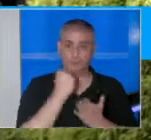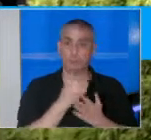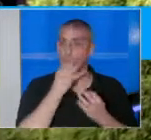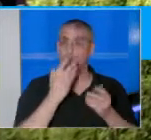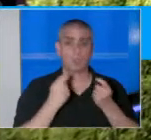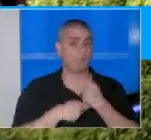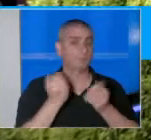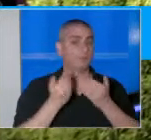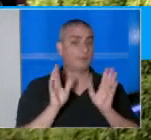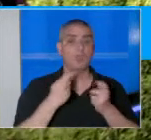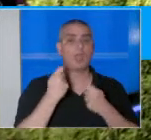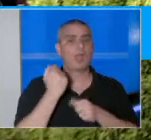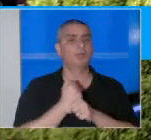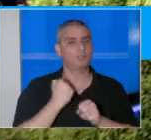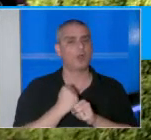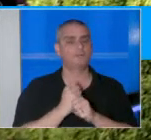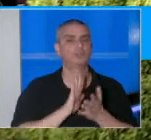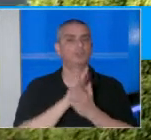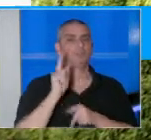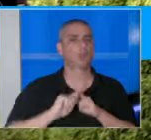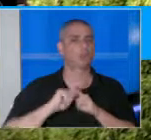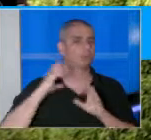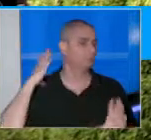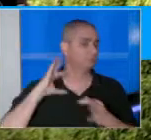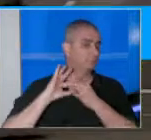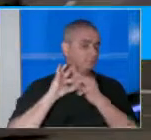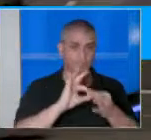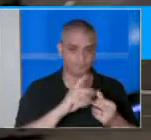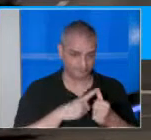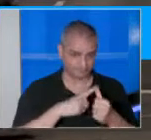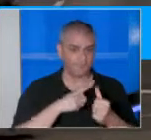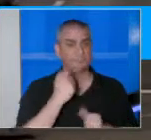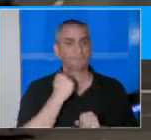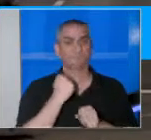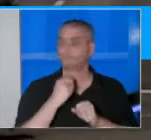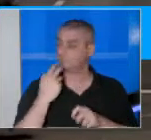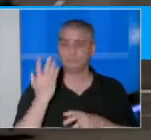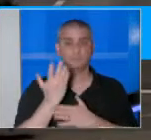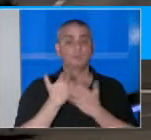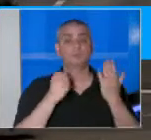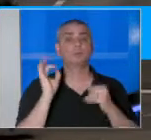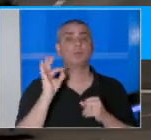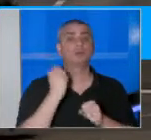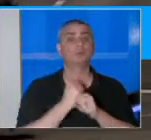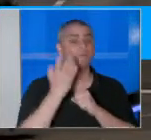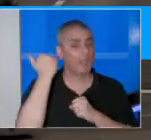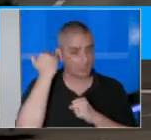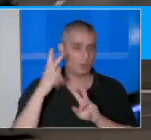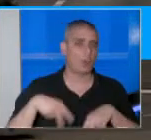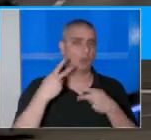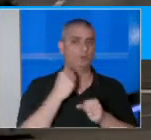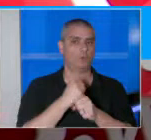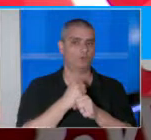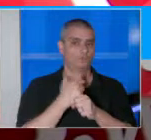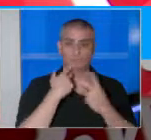פתיחת העסקים, העסק פעיל 12 חודשים. השני זה שהעסק החזיר לעבודה לפחות 60% מהעובדים שעבדו בו. המשמעות